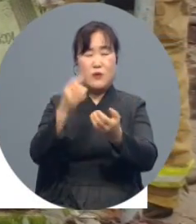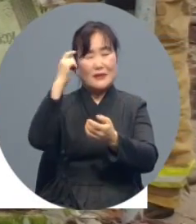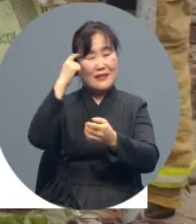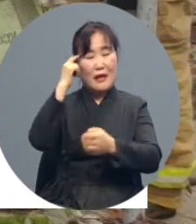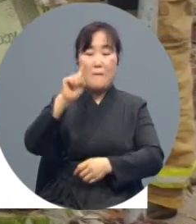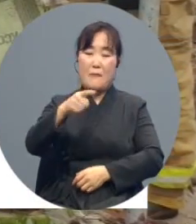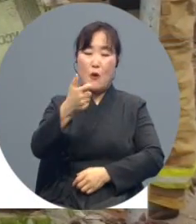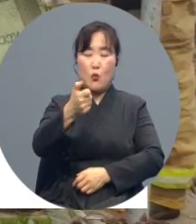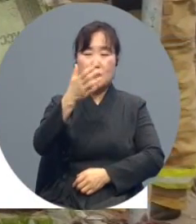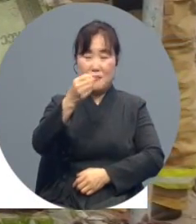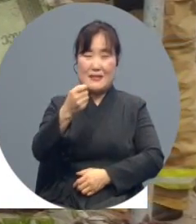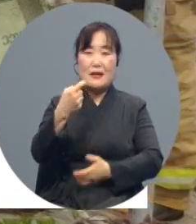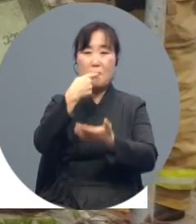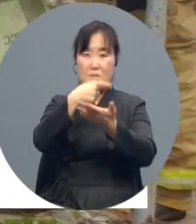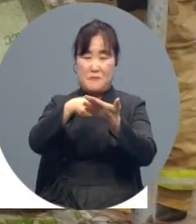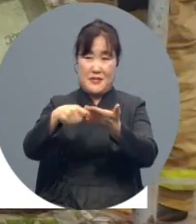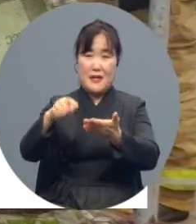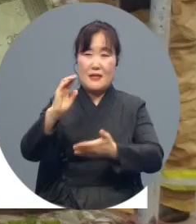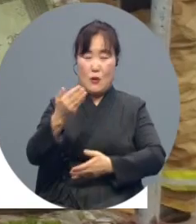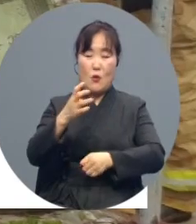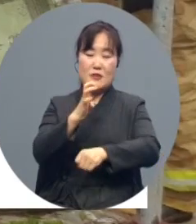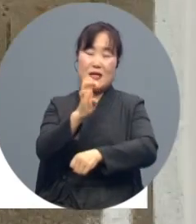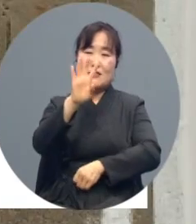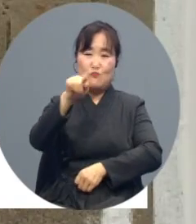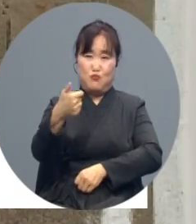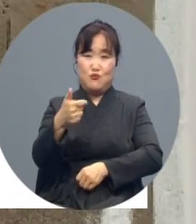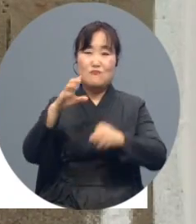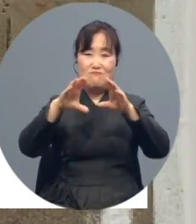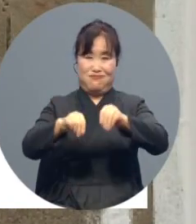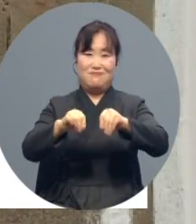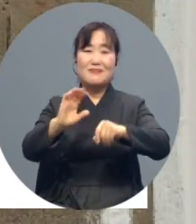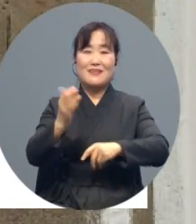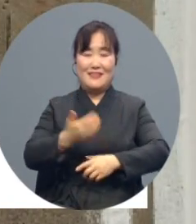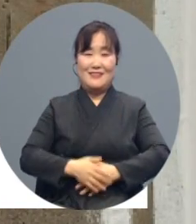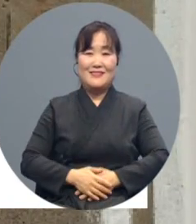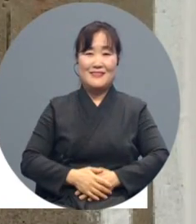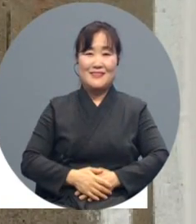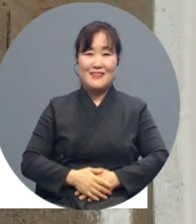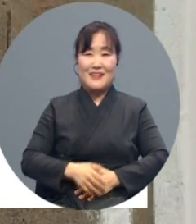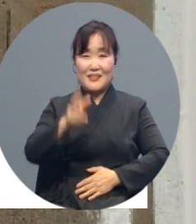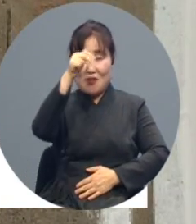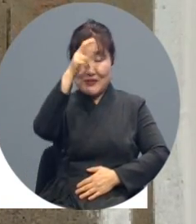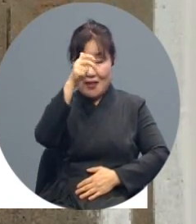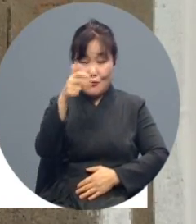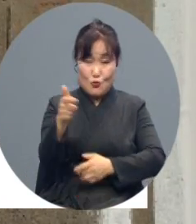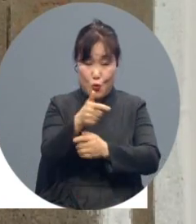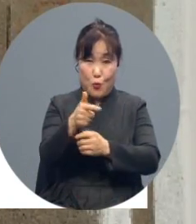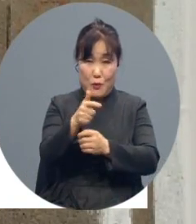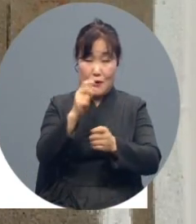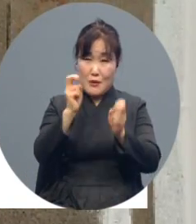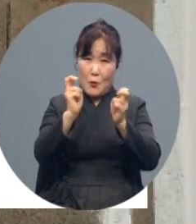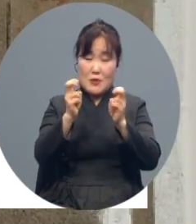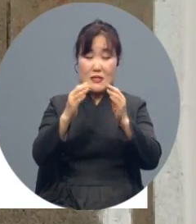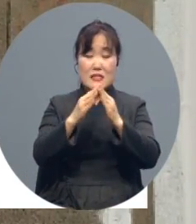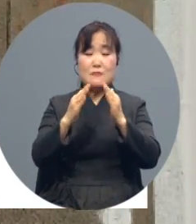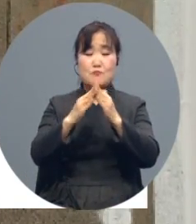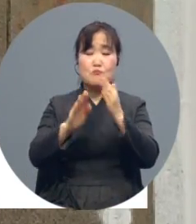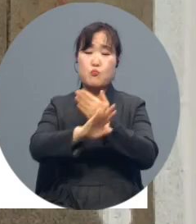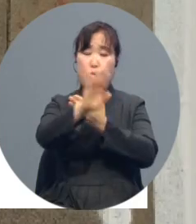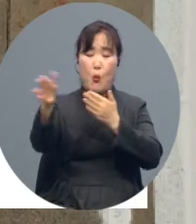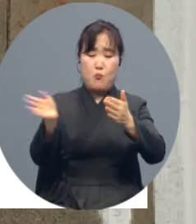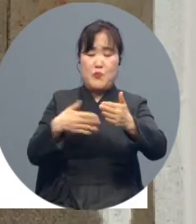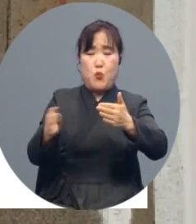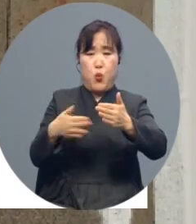150만원 상당의 재산 피해를 내고 자 10분 만에 꺼졌습니다 경찰과 소방당국은 에 집주인이 외출하고